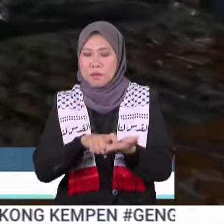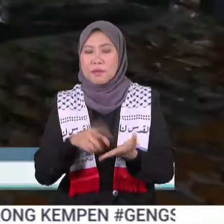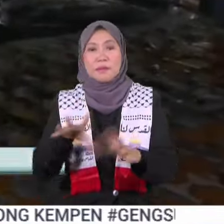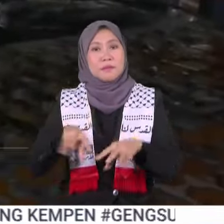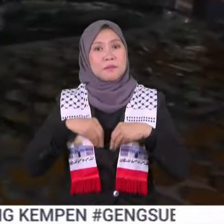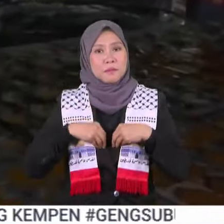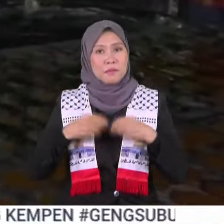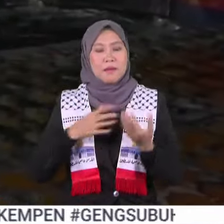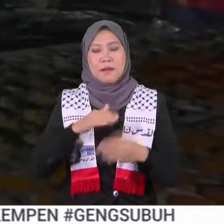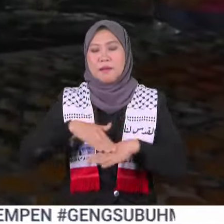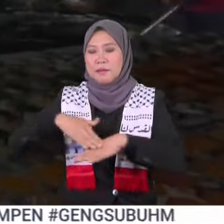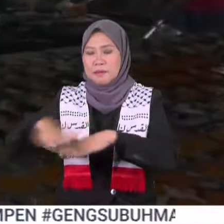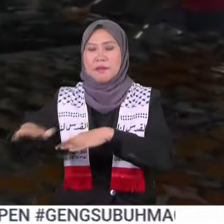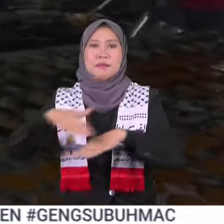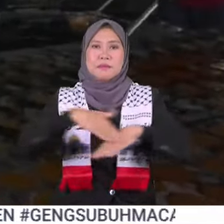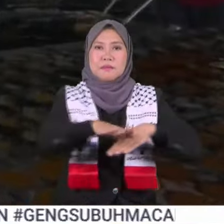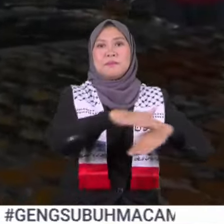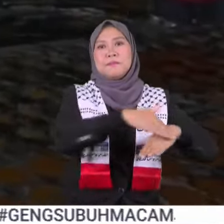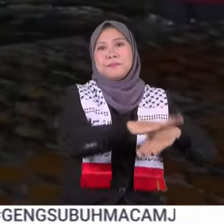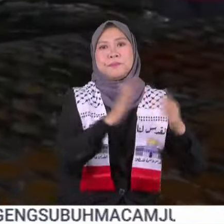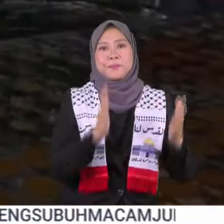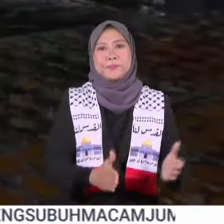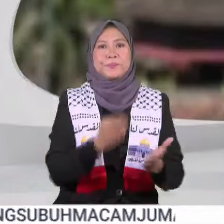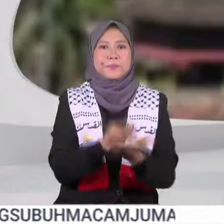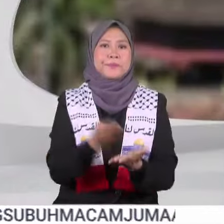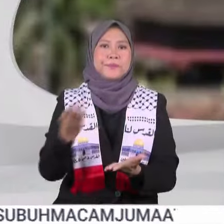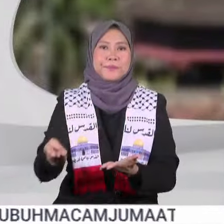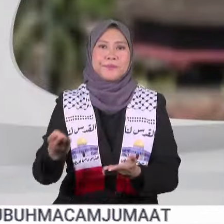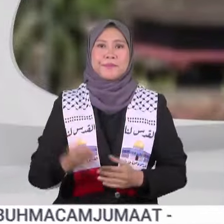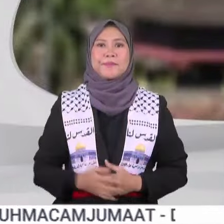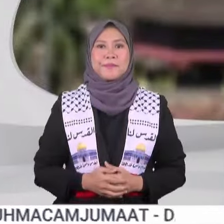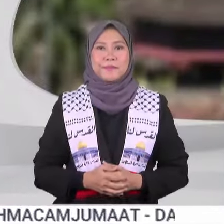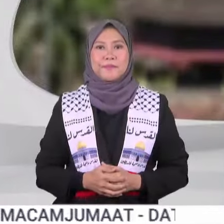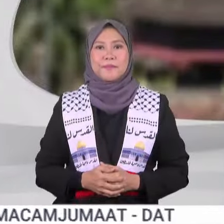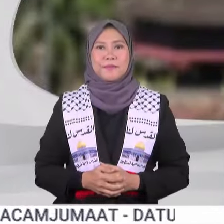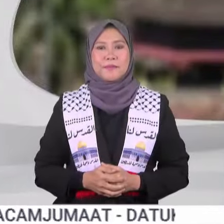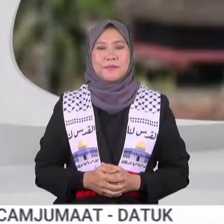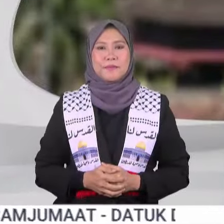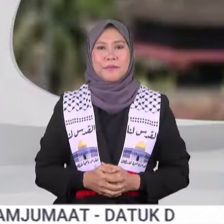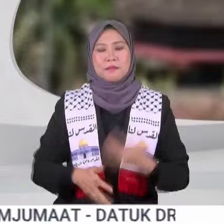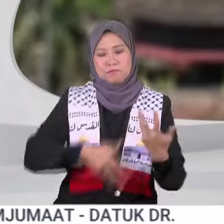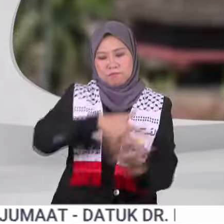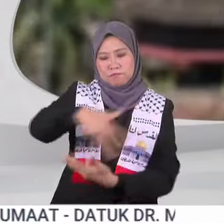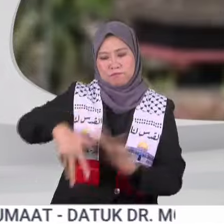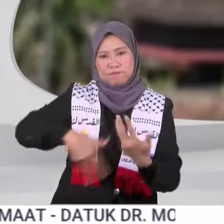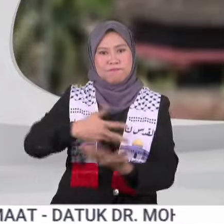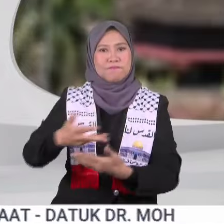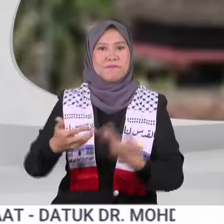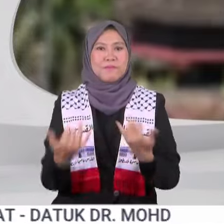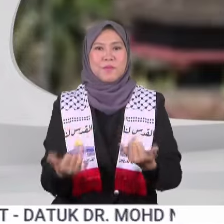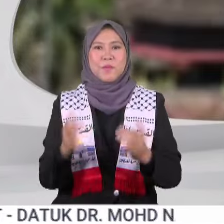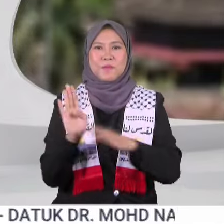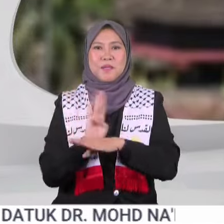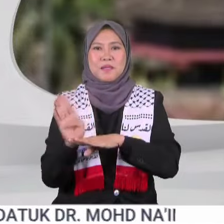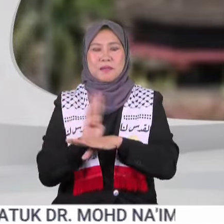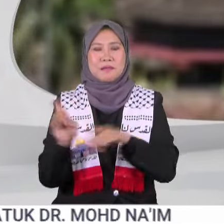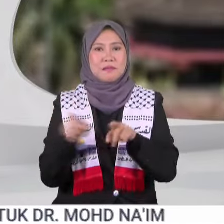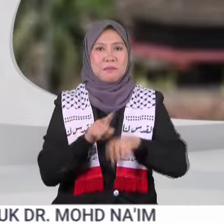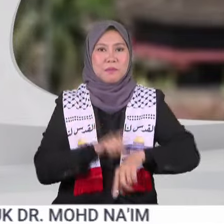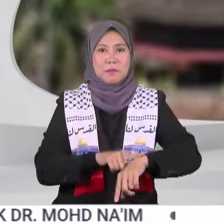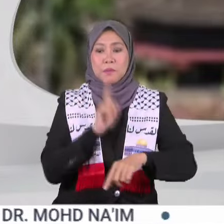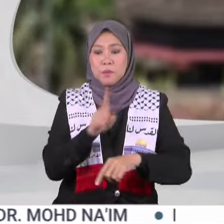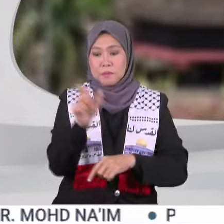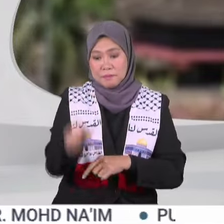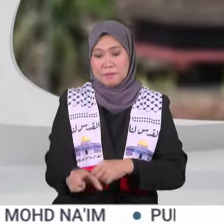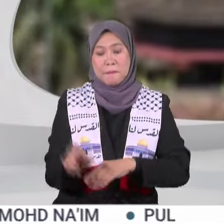diterima dan dihantar kepada pelanggan beramal sambil Berniaga itu konsep diguna seorang